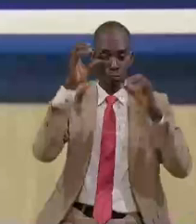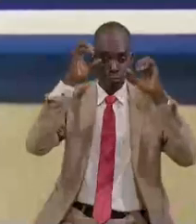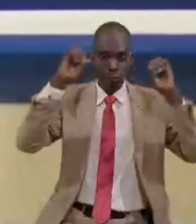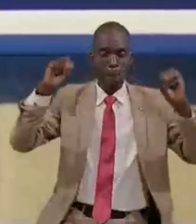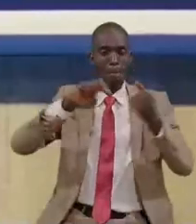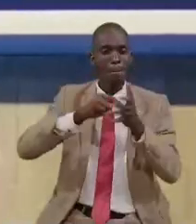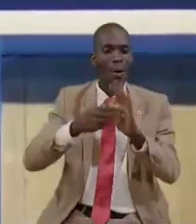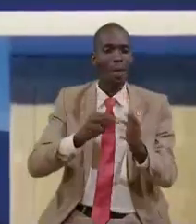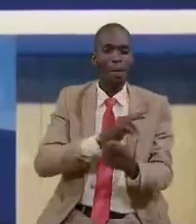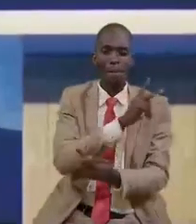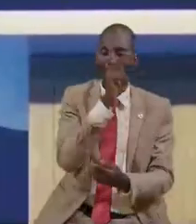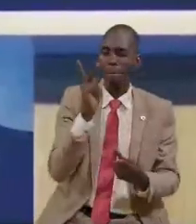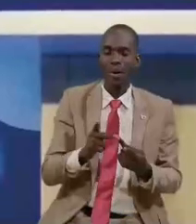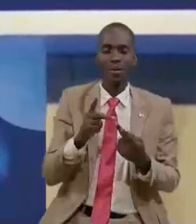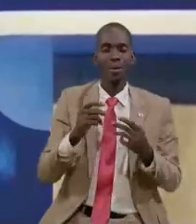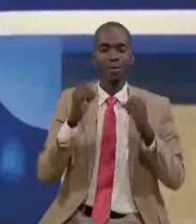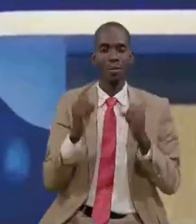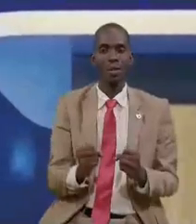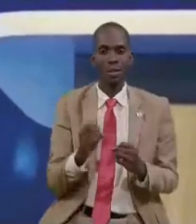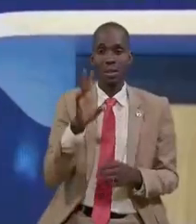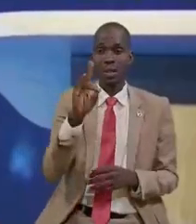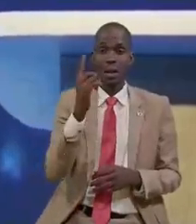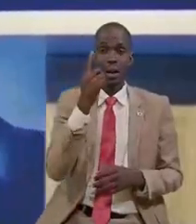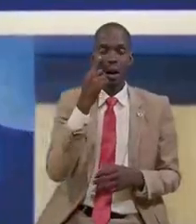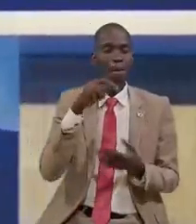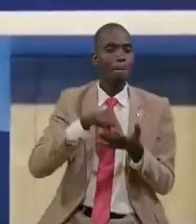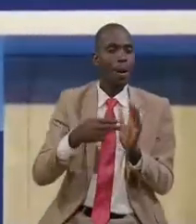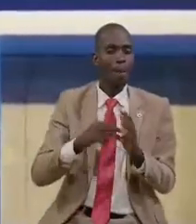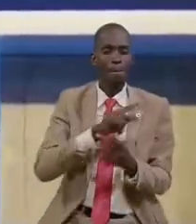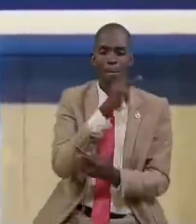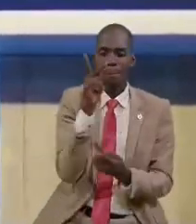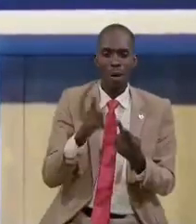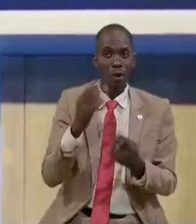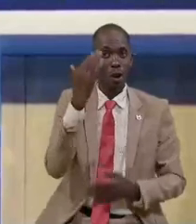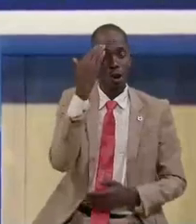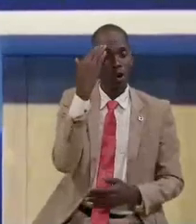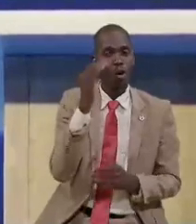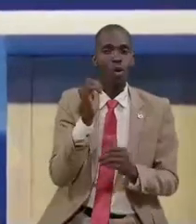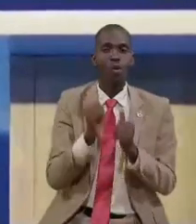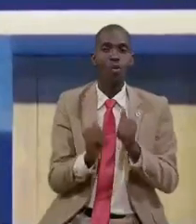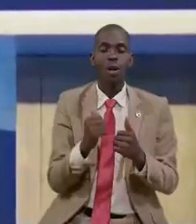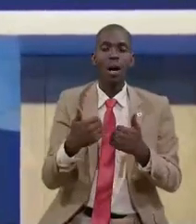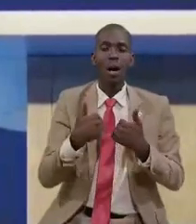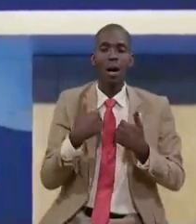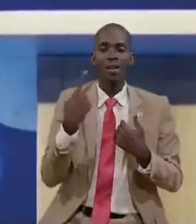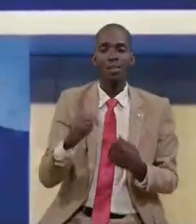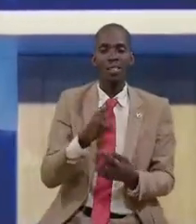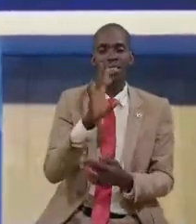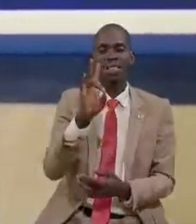puissance parfaite et sept yeux, la connaissance parfaite, qui sont les sept esprits de